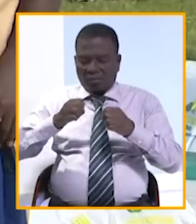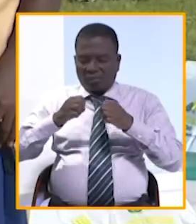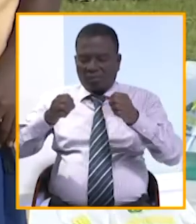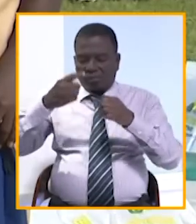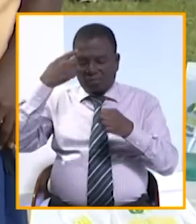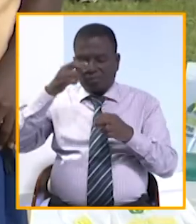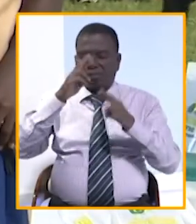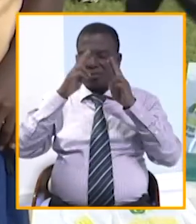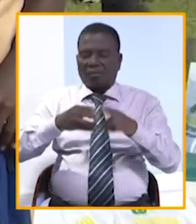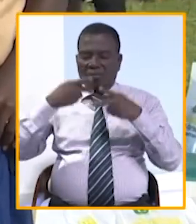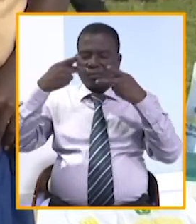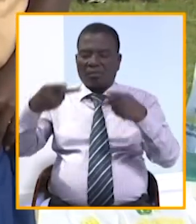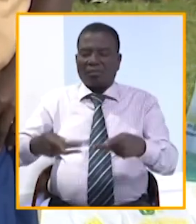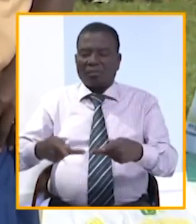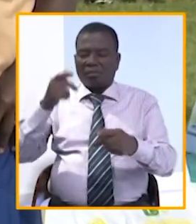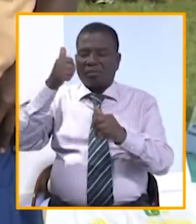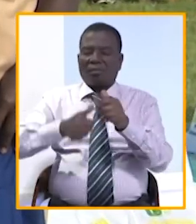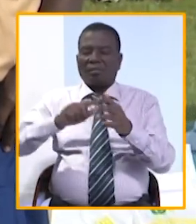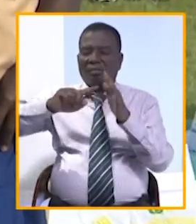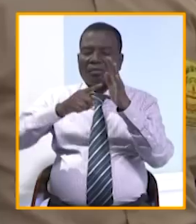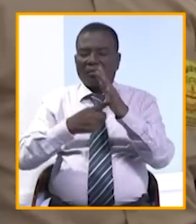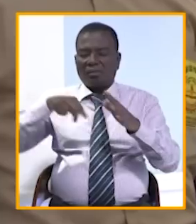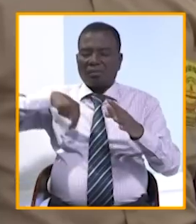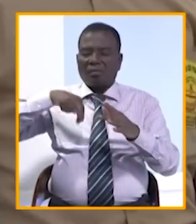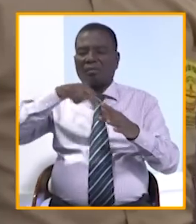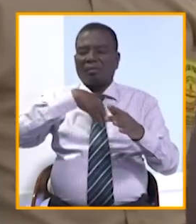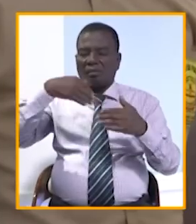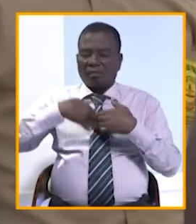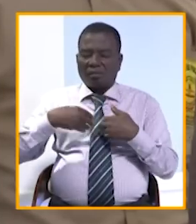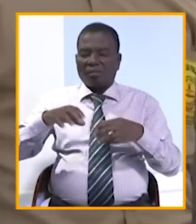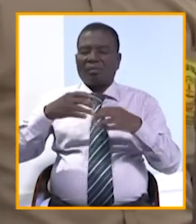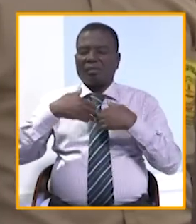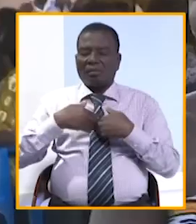pour répondre présent chaque fois que nous avons eu